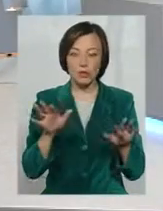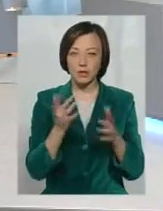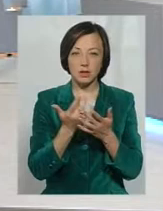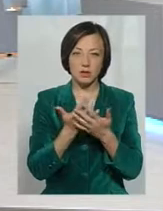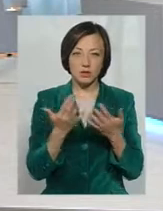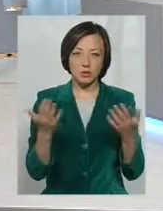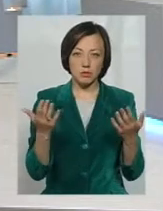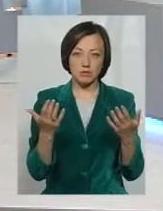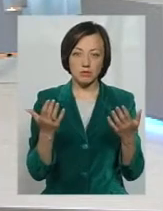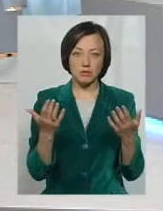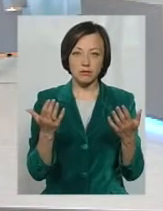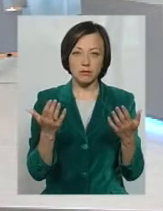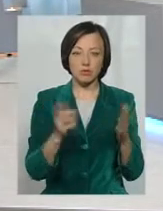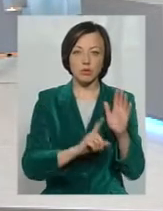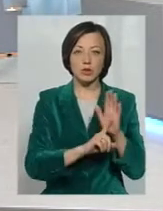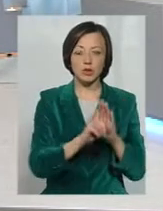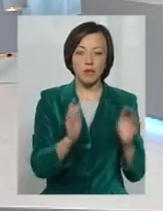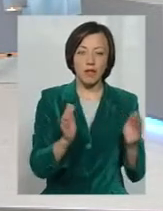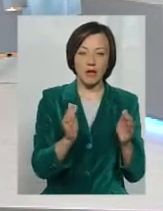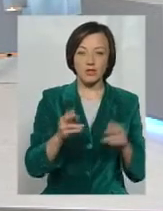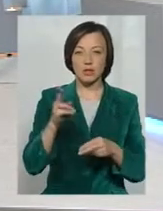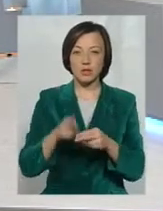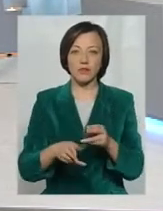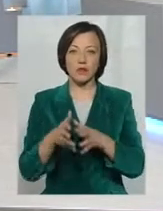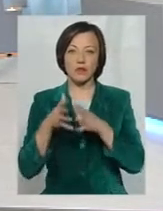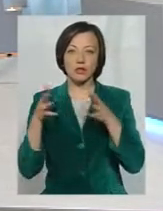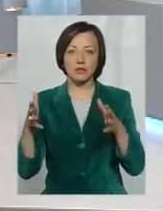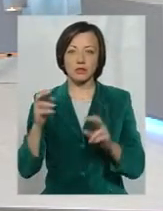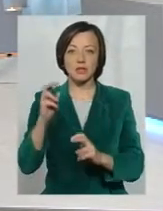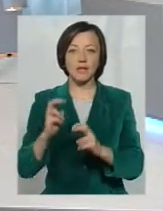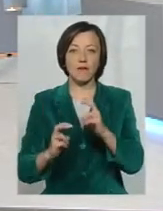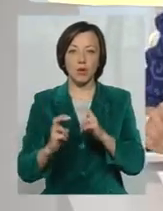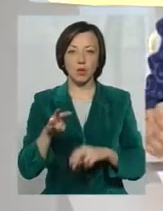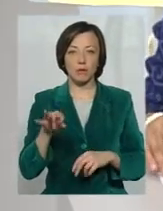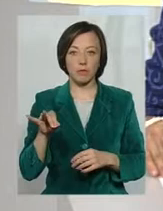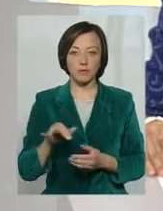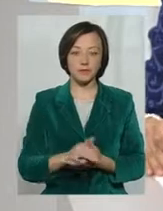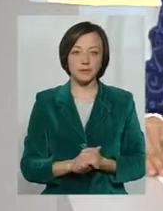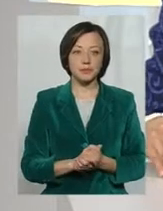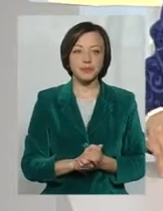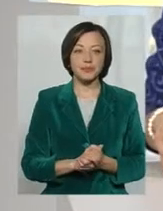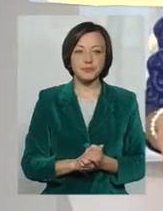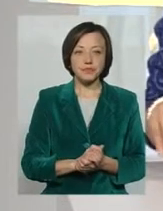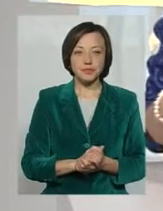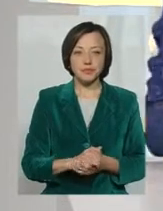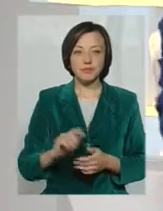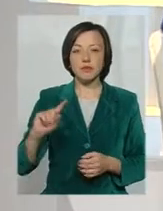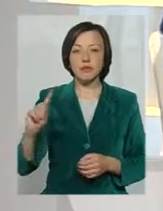різновиди активів, тобто починаючи від якихось маленьких і закінчуючи величезними заводами. В перший рік було